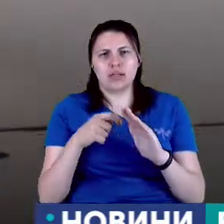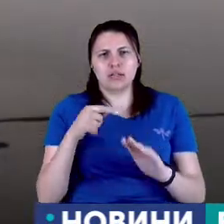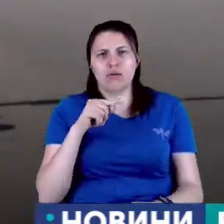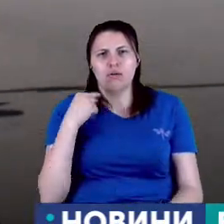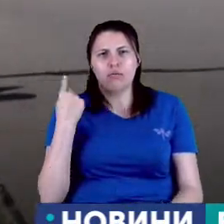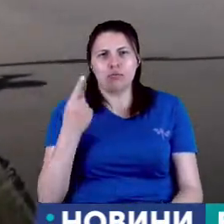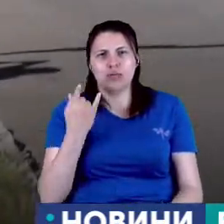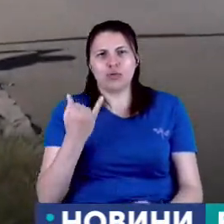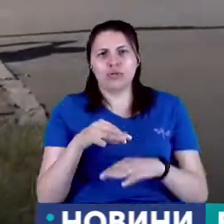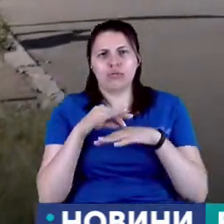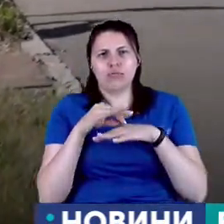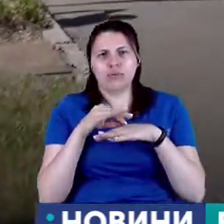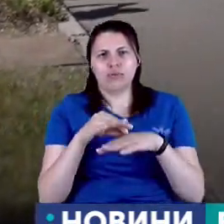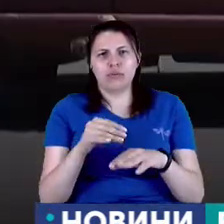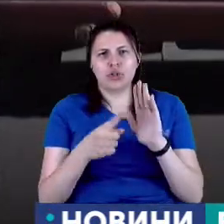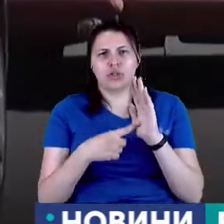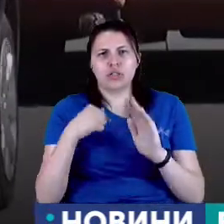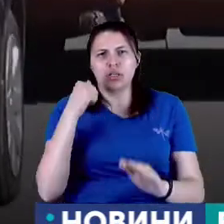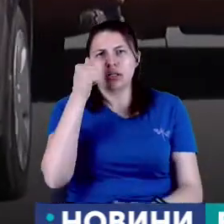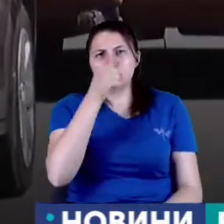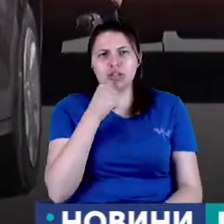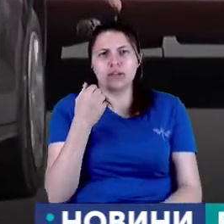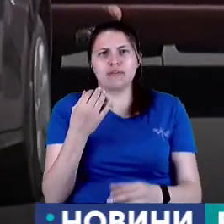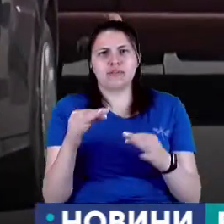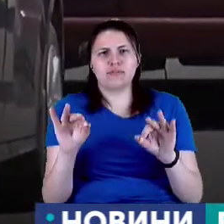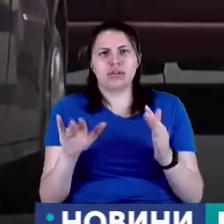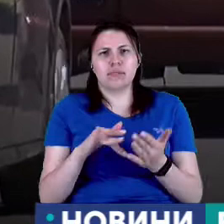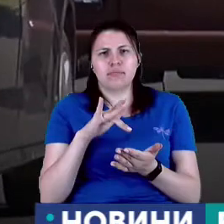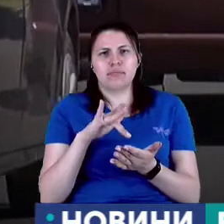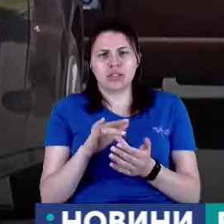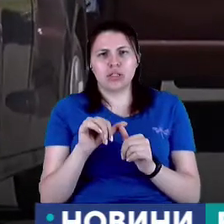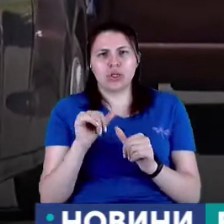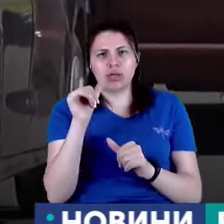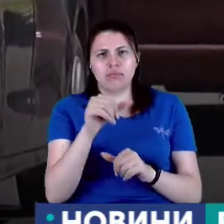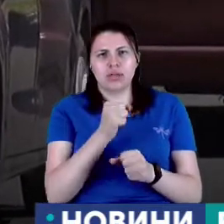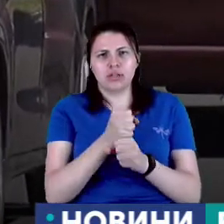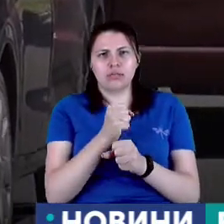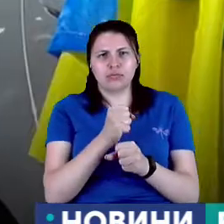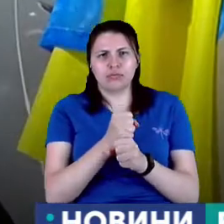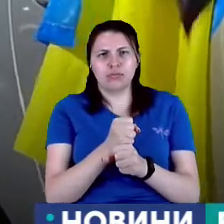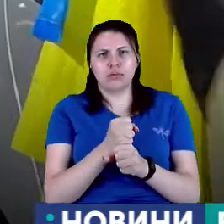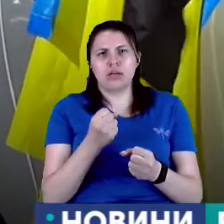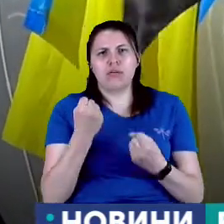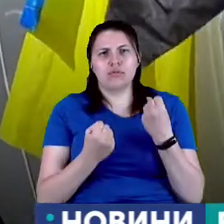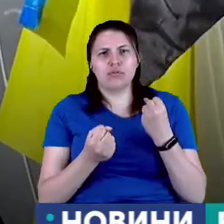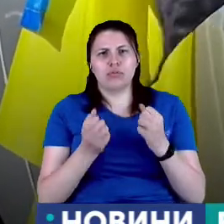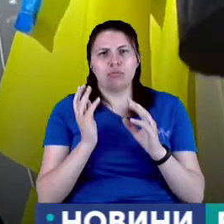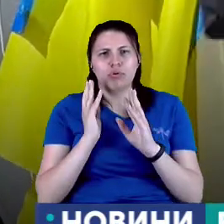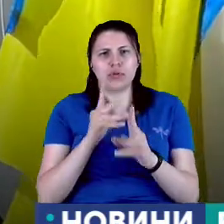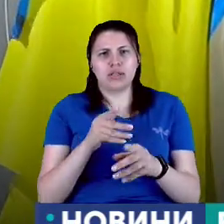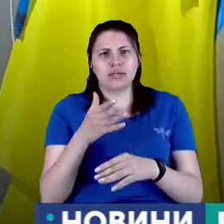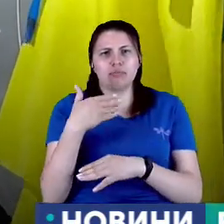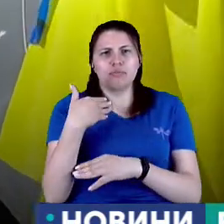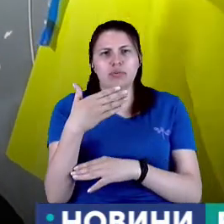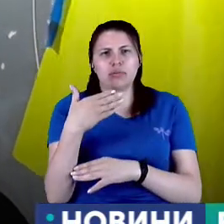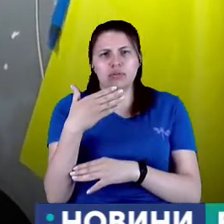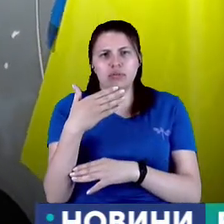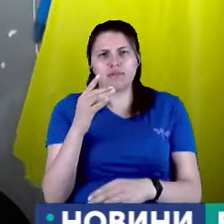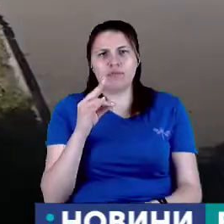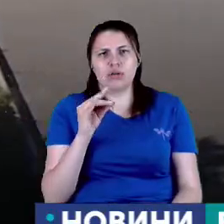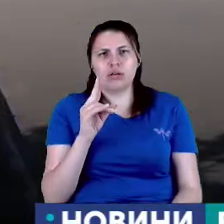нагоди шостої річниці визволення міста. Зокрема, відбувся автопробіг із патріотичною символікою, в якому взяли участь півсотні